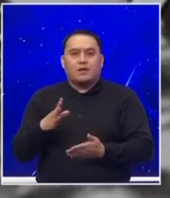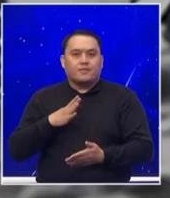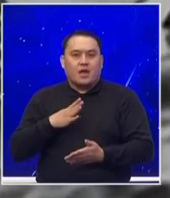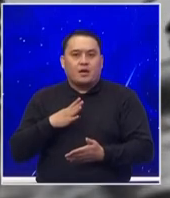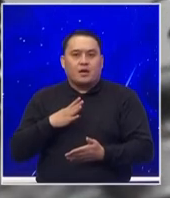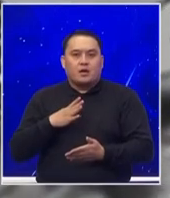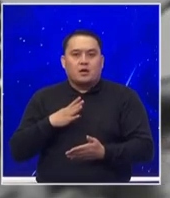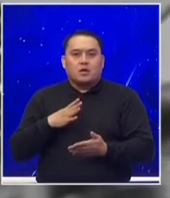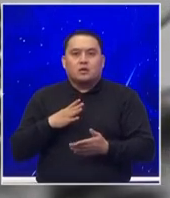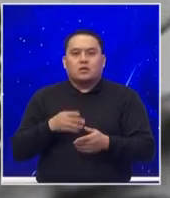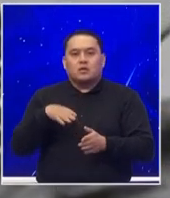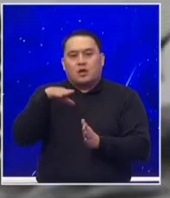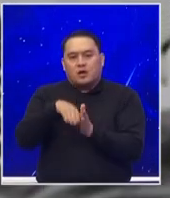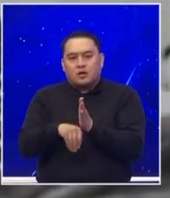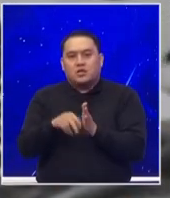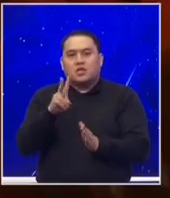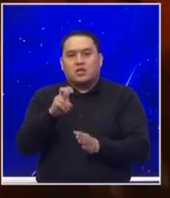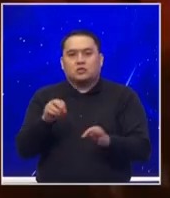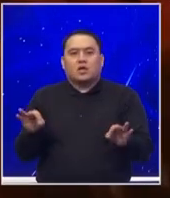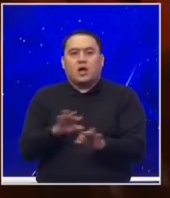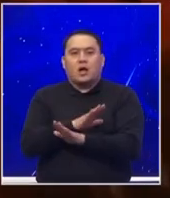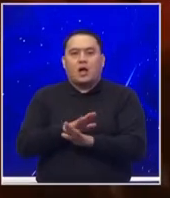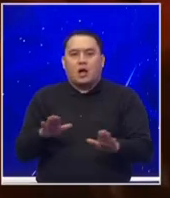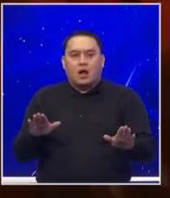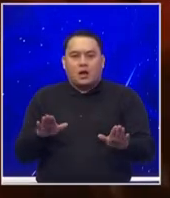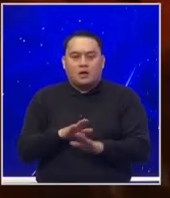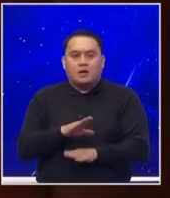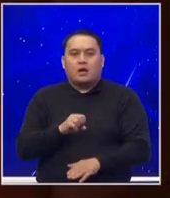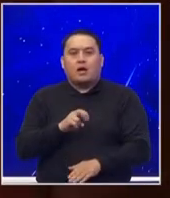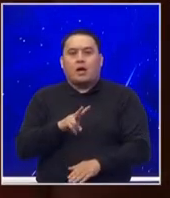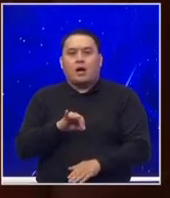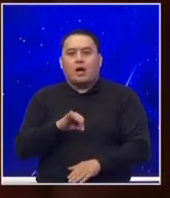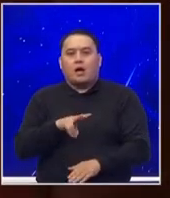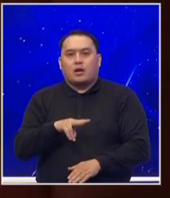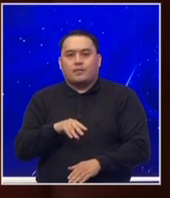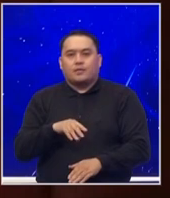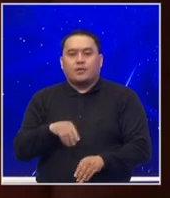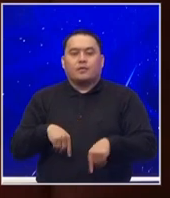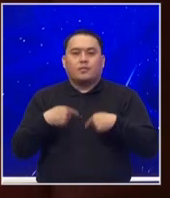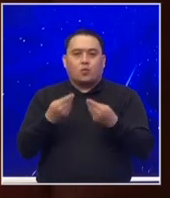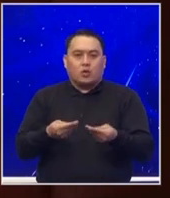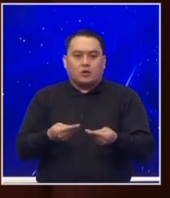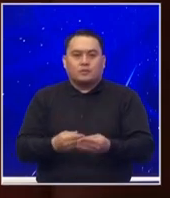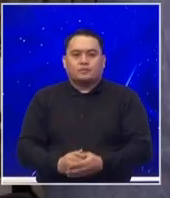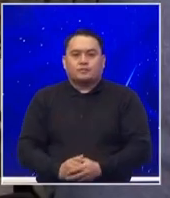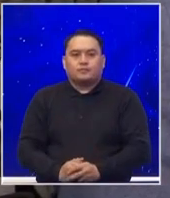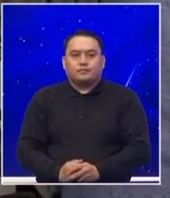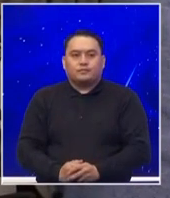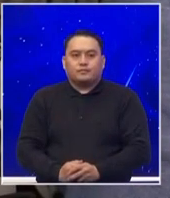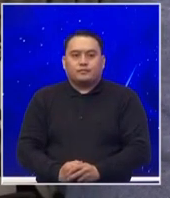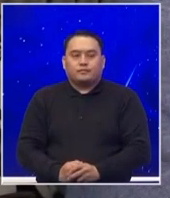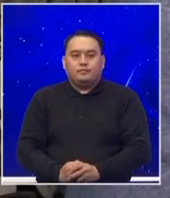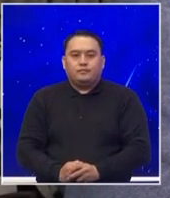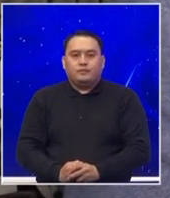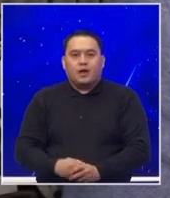мектеп оқулықтарына енді. 200-ден аса әнге сөз жазды. Қадыр Мырза Әлі ұрпағына ұлан ғайыр мұра қалдырған ақын. Қадыр Мырза Әлі